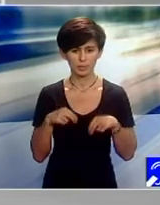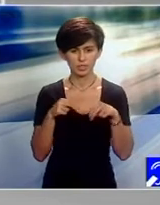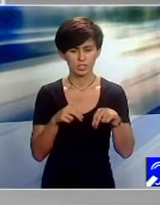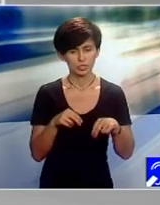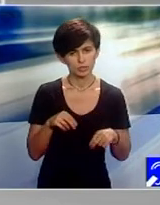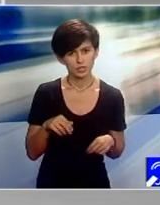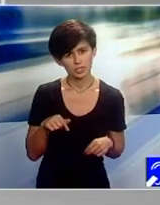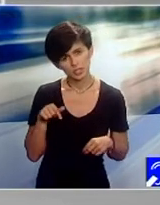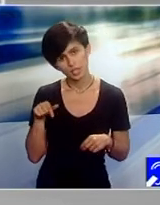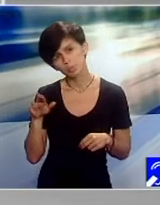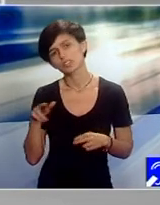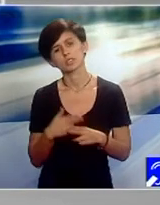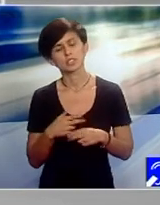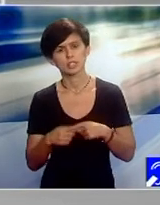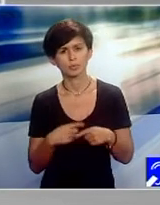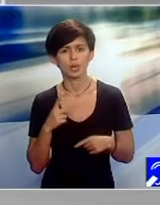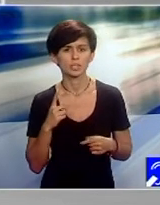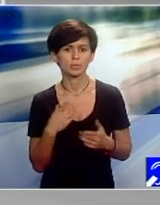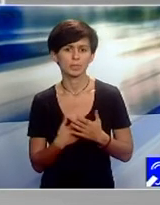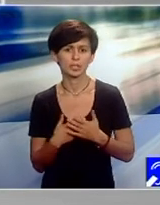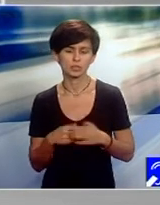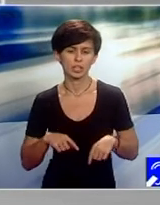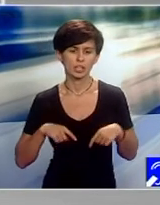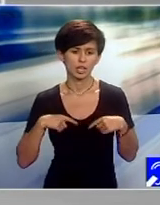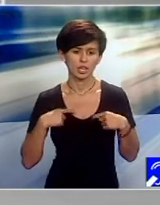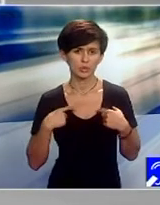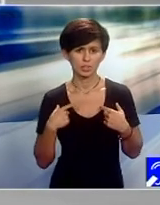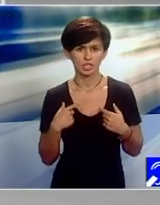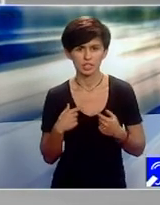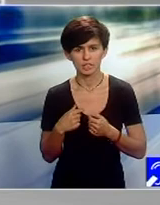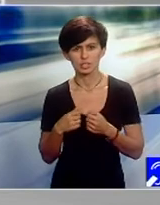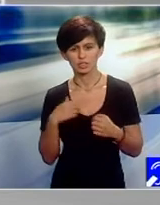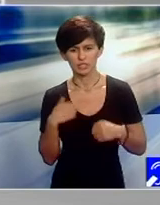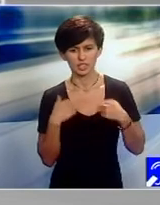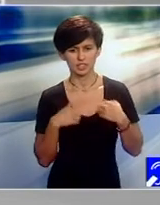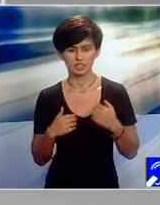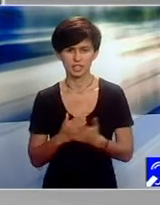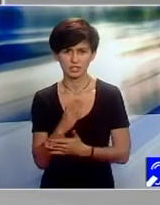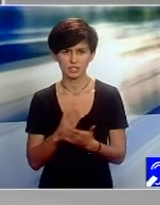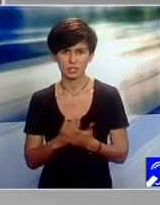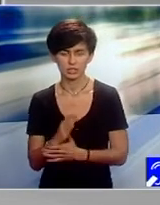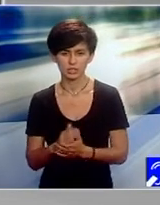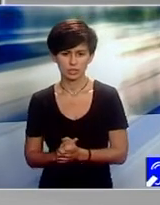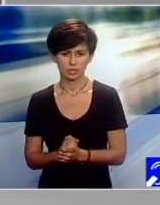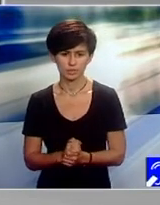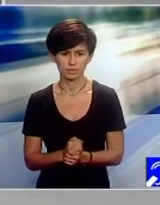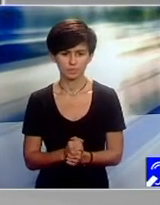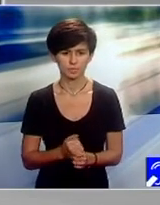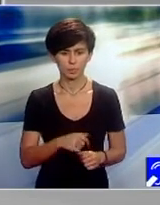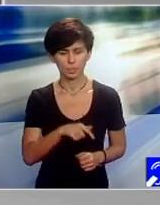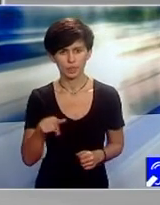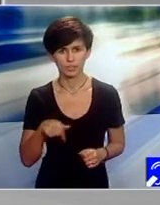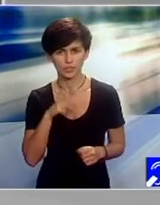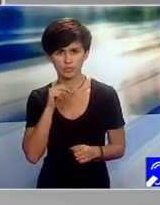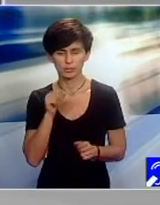această boală, dar fiindcă și-au trăit întreaga viață într-un stres continuu. Păi, de aceea vorbim și la prevenție despre stil de